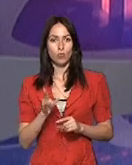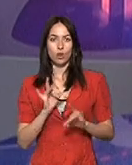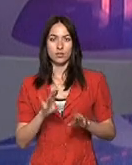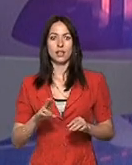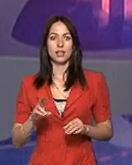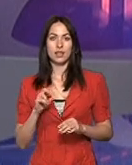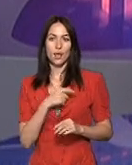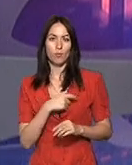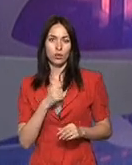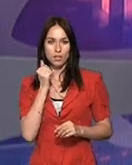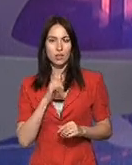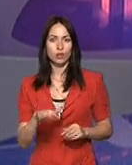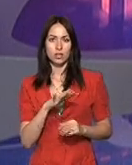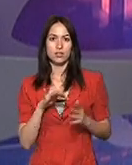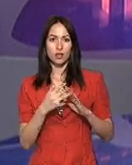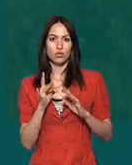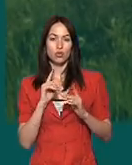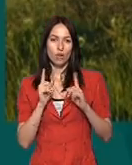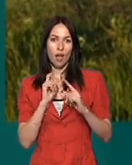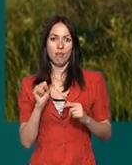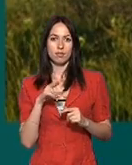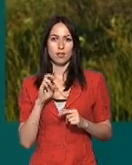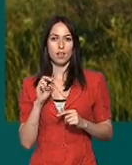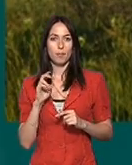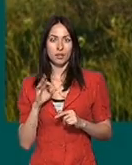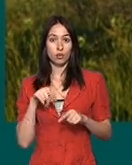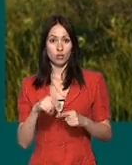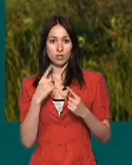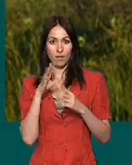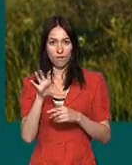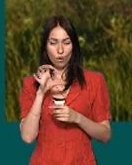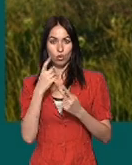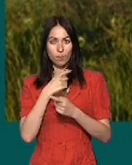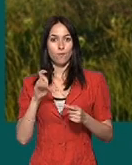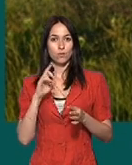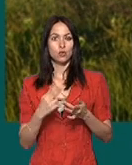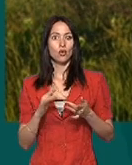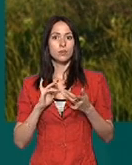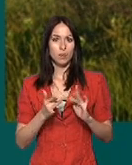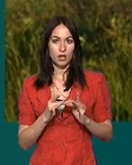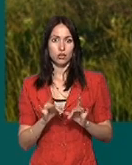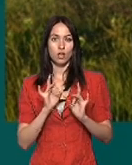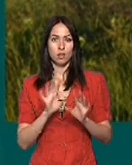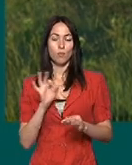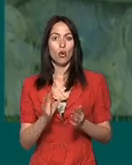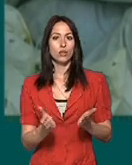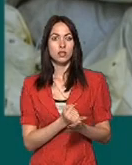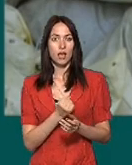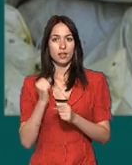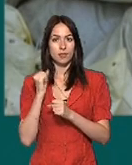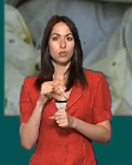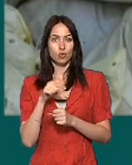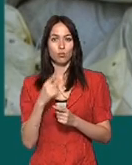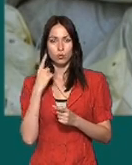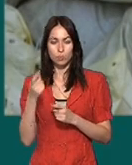депутат Старосалтівської селищної ради Андрій Лебеденко. Ось ці фото опублікували у соцмережах. Лебеденко каже, про знайдені мішки його